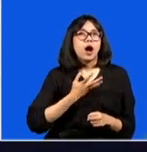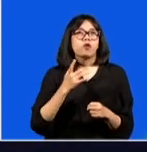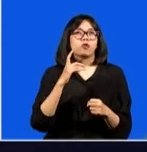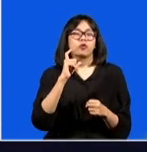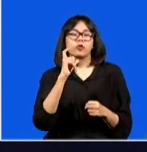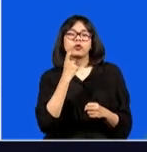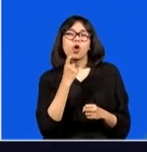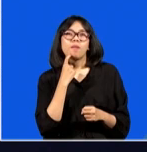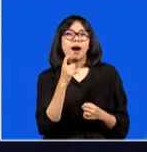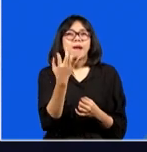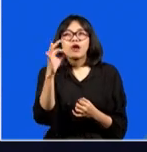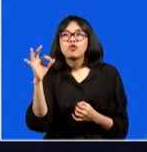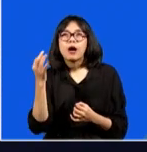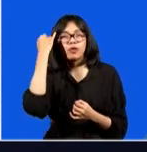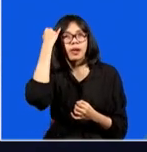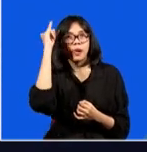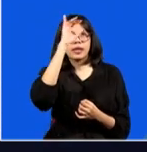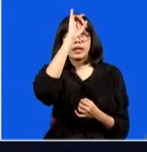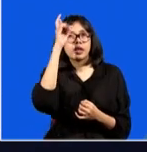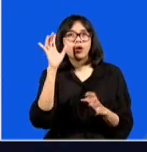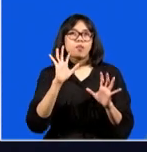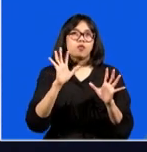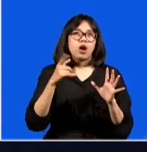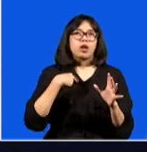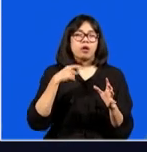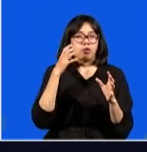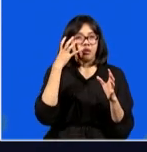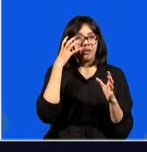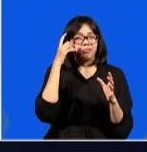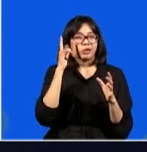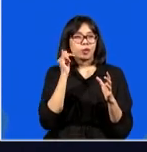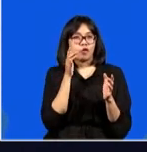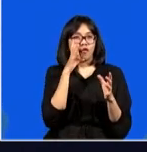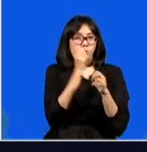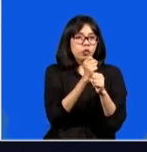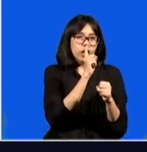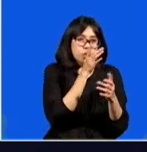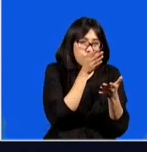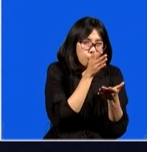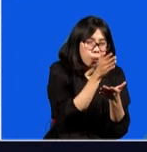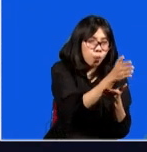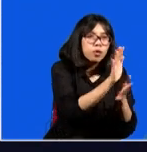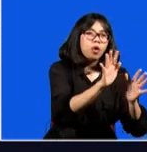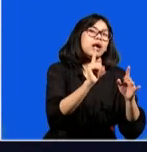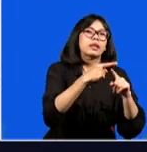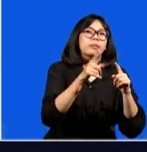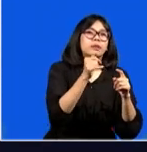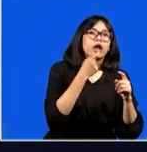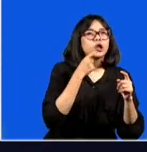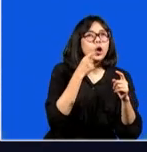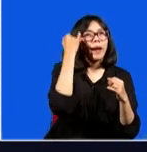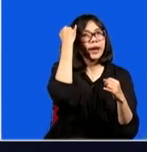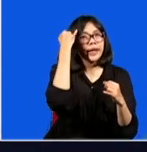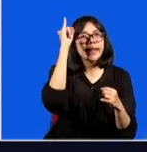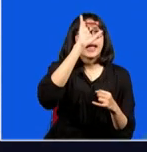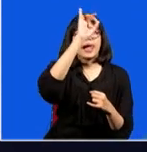dia tidak punya satu pendapat yang kaku aja gitu tapi dia mencoba coba aja kita tes aja dalam ruang kelas apa yang